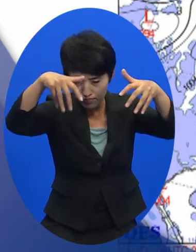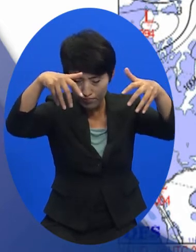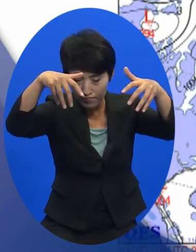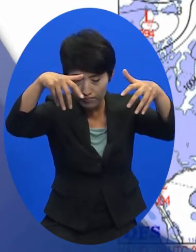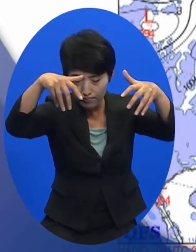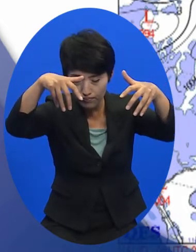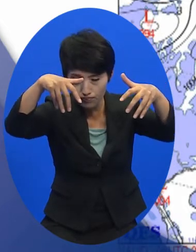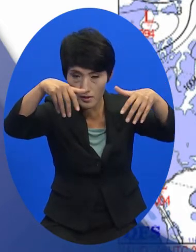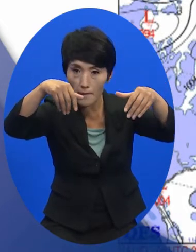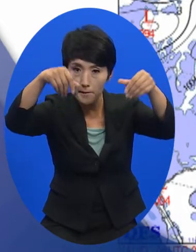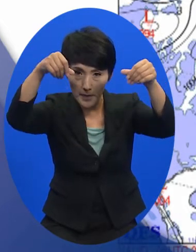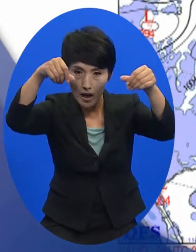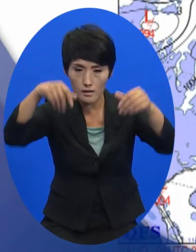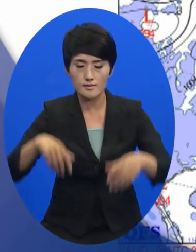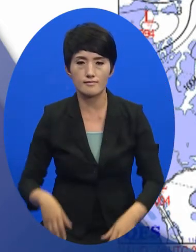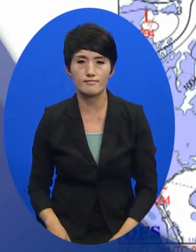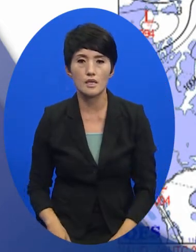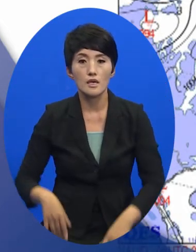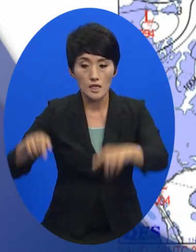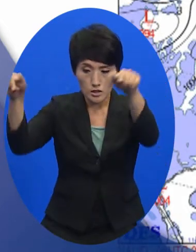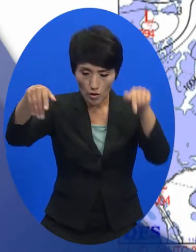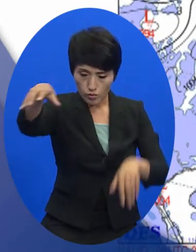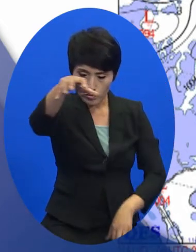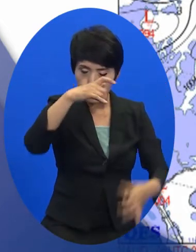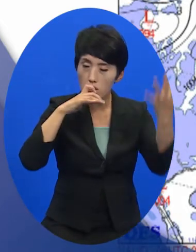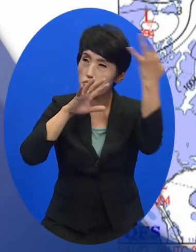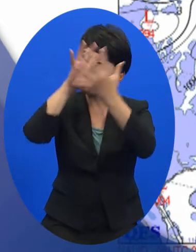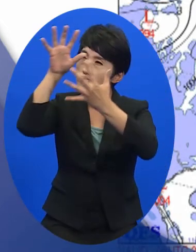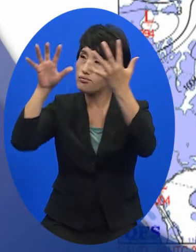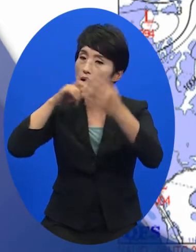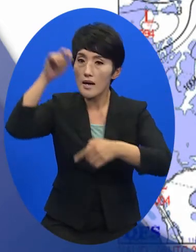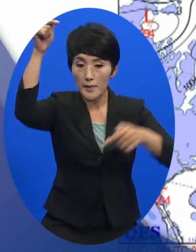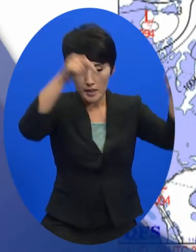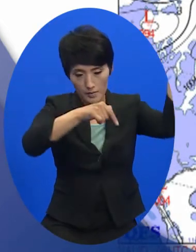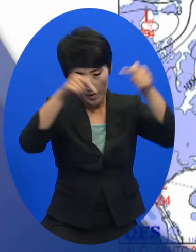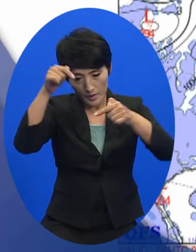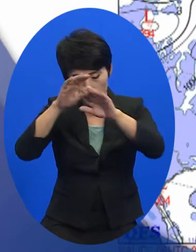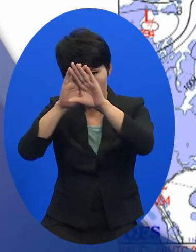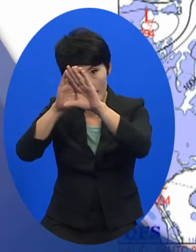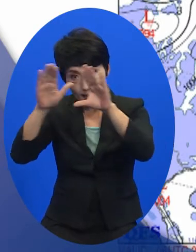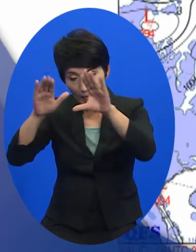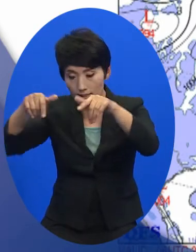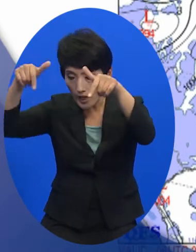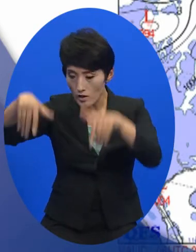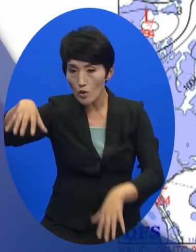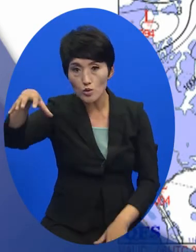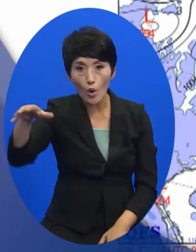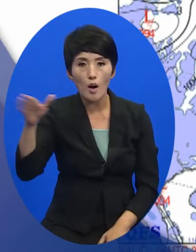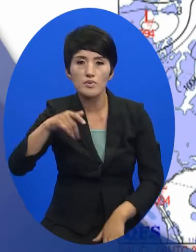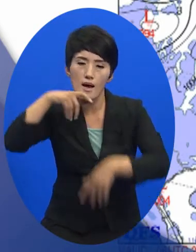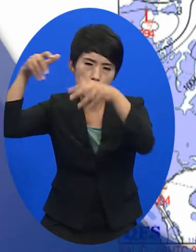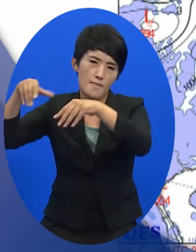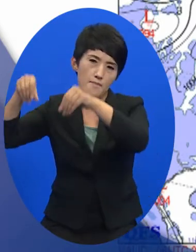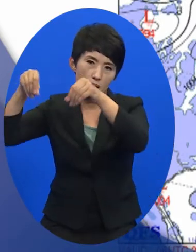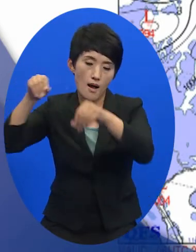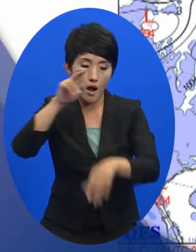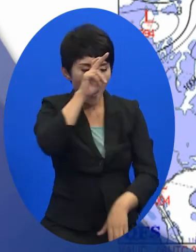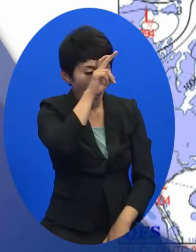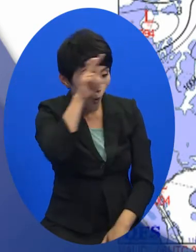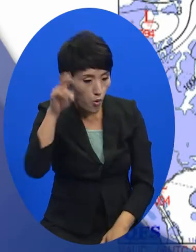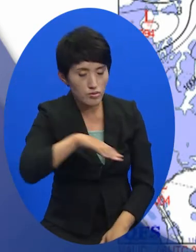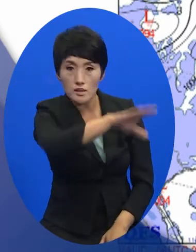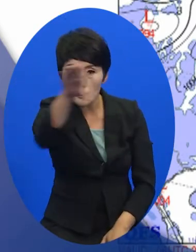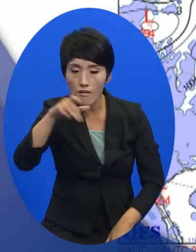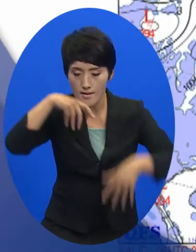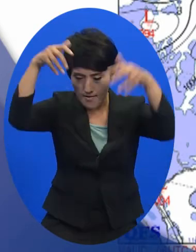받다가 점차 벗어나 겟습니다 따라서 전국이 대체로 흐리고 비가 오다가 낮에 서쪽 지방을 시작으로 늦은 오후에 대부분